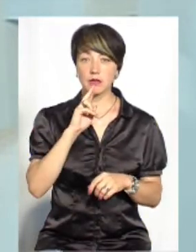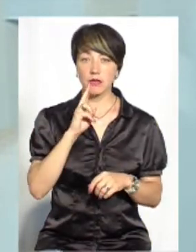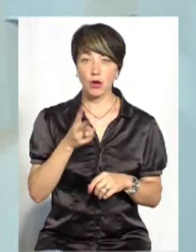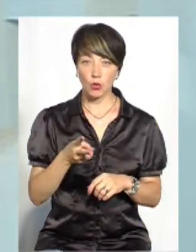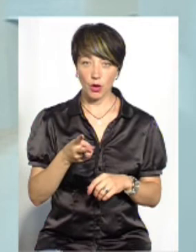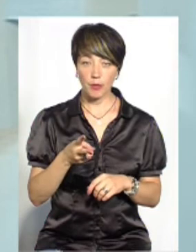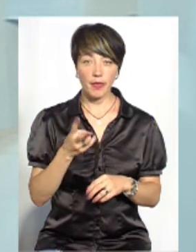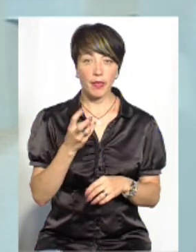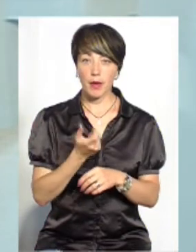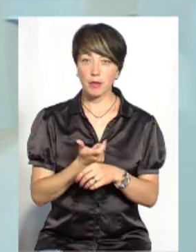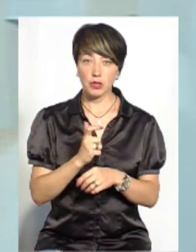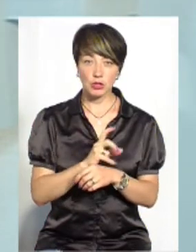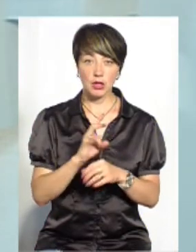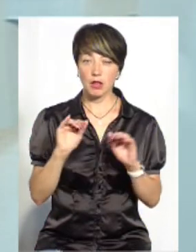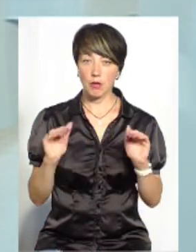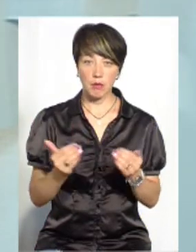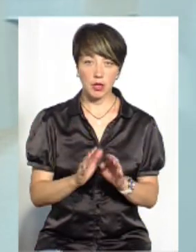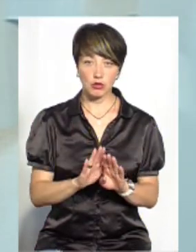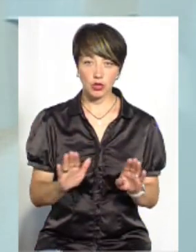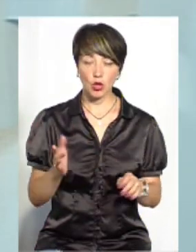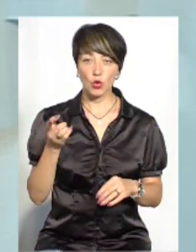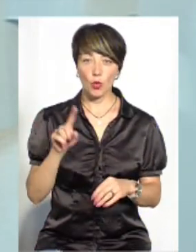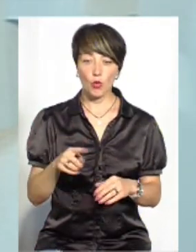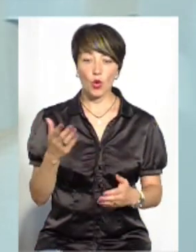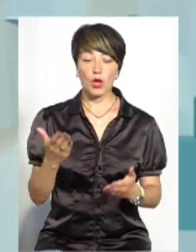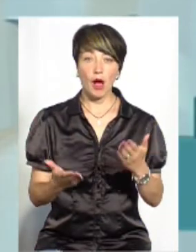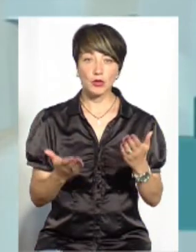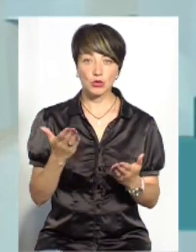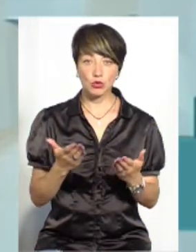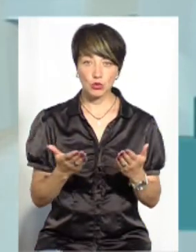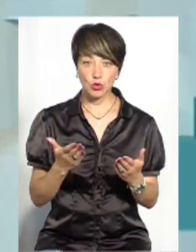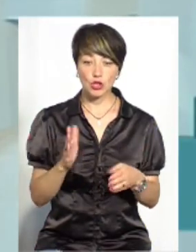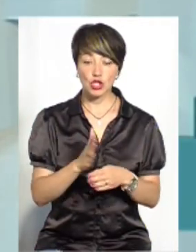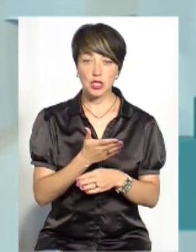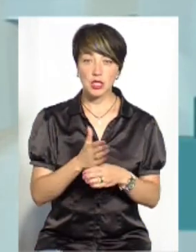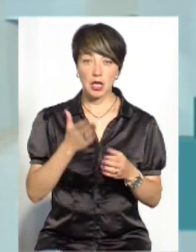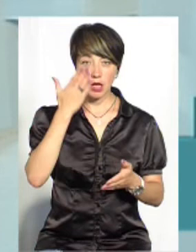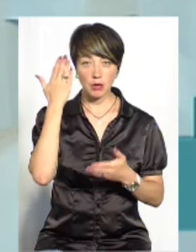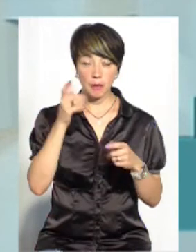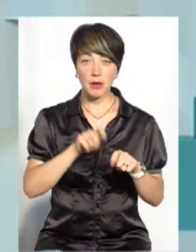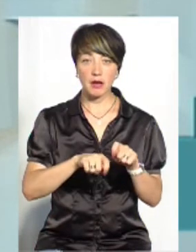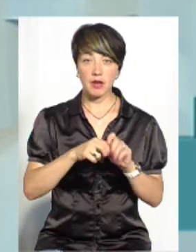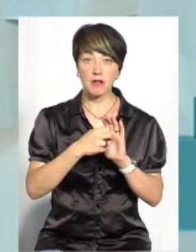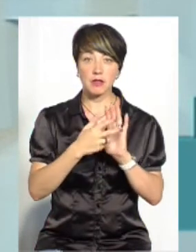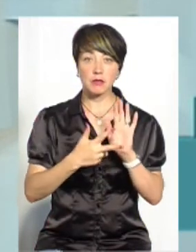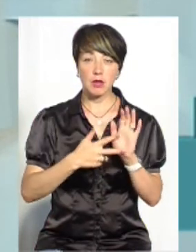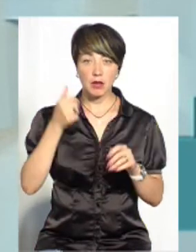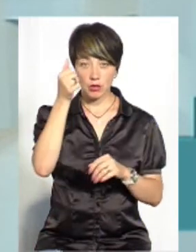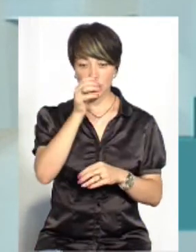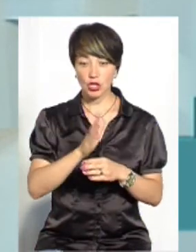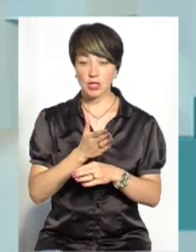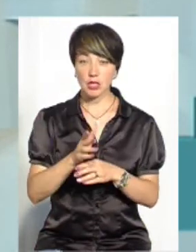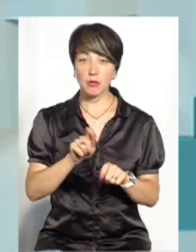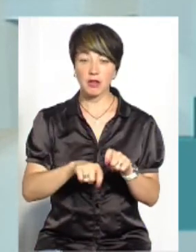2 роки. Не більше і не менше. Тому, якщо частину атракціонів ми перевірили у 2018 році, частина